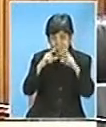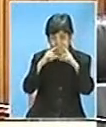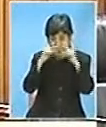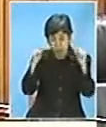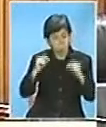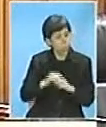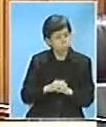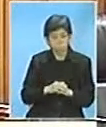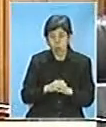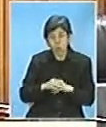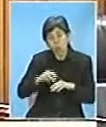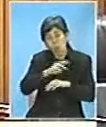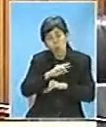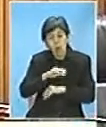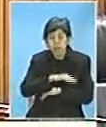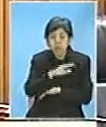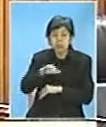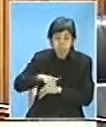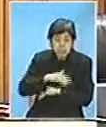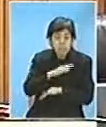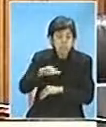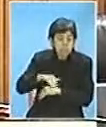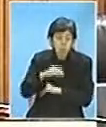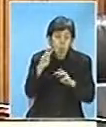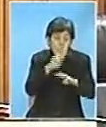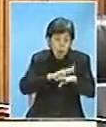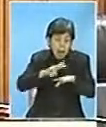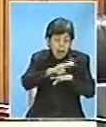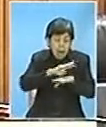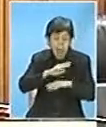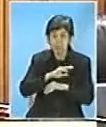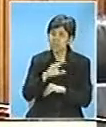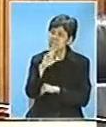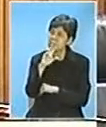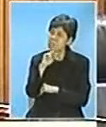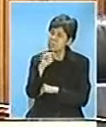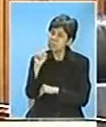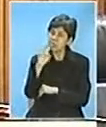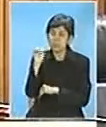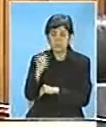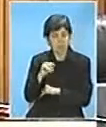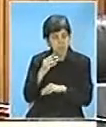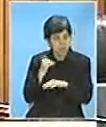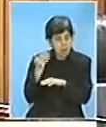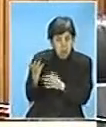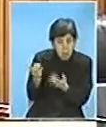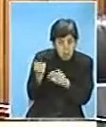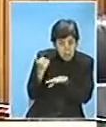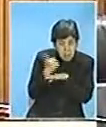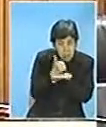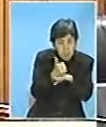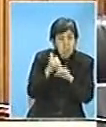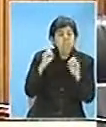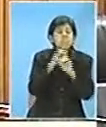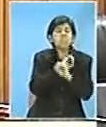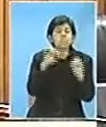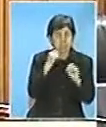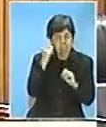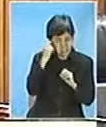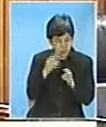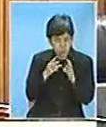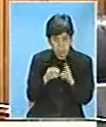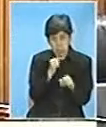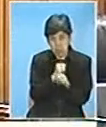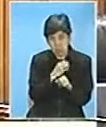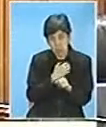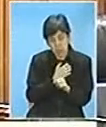นี่ยมีวิ่งรถเปล่าอยู่วันๆเนี่ยนะครับประมาณ 30-40% ที่ไม่มีผู้โดยสาร นะครับก็ต้องมีมาตรการในการทำไม่ว่าจะทำ